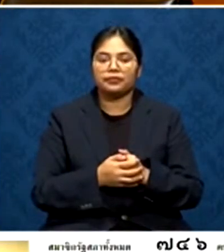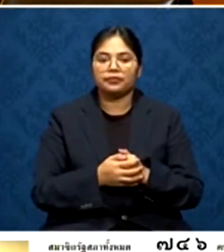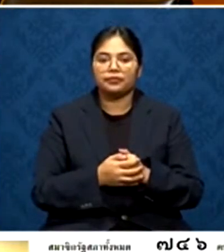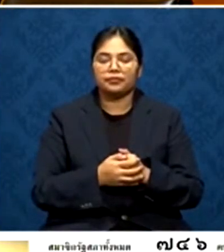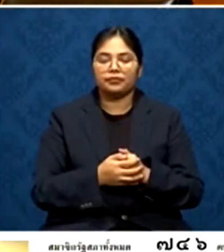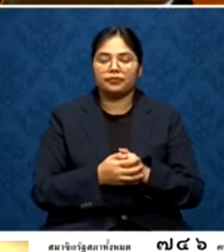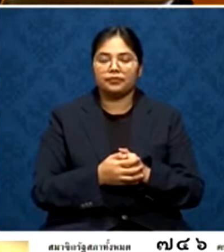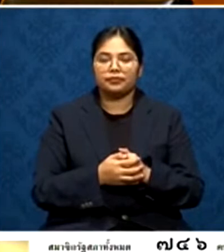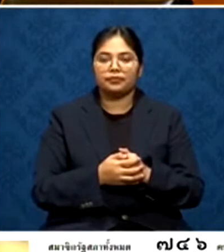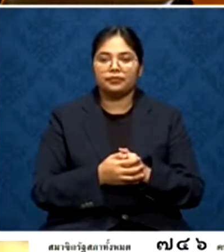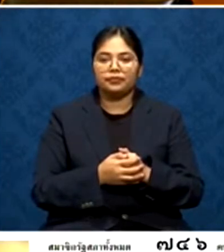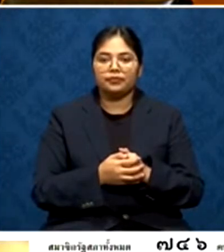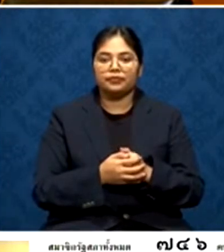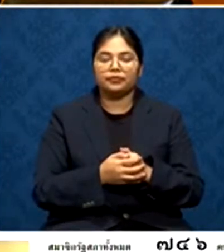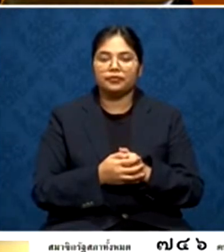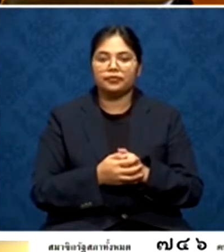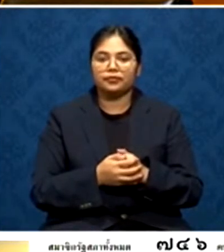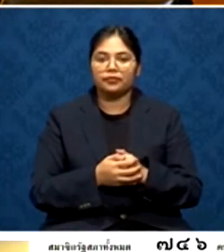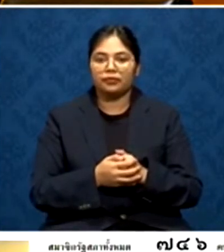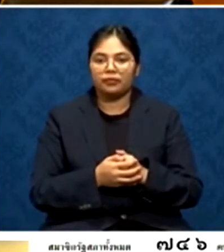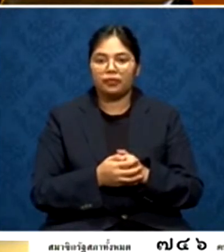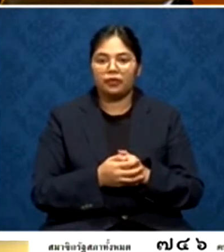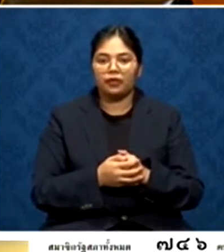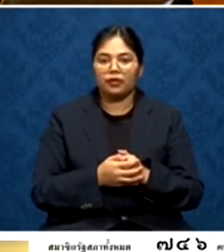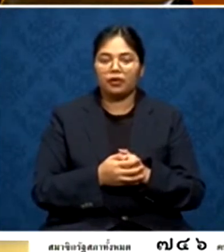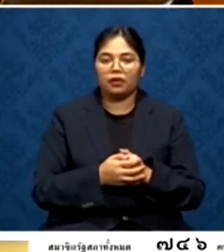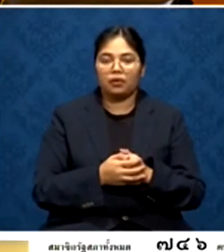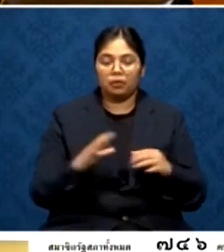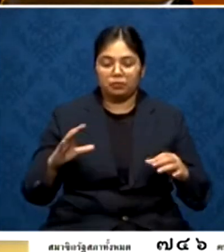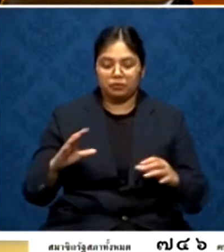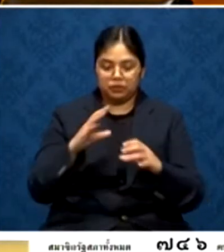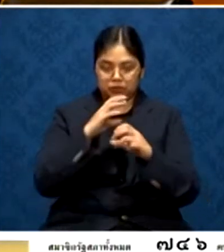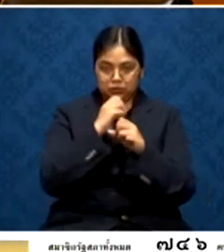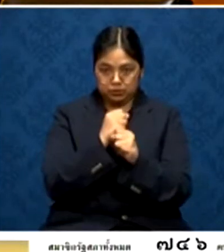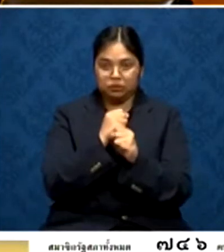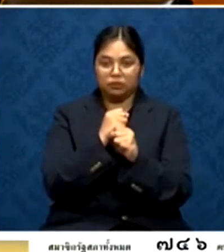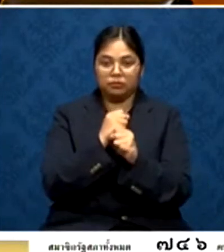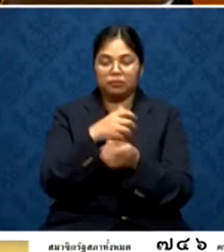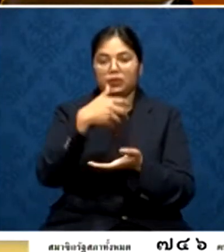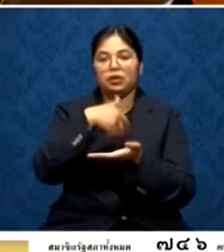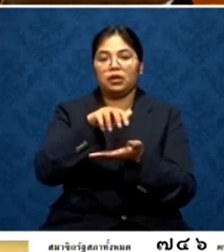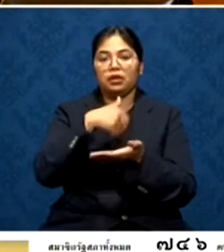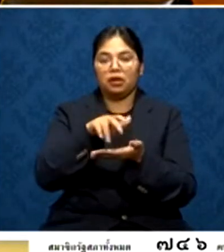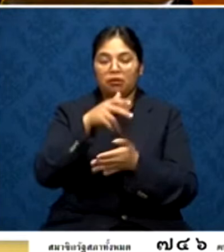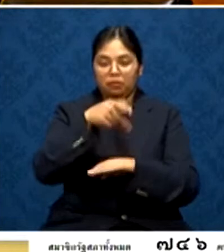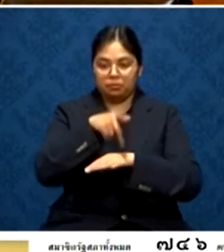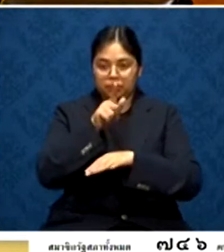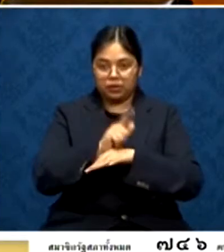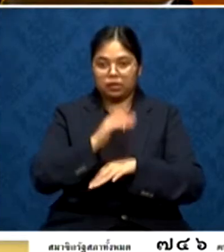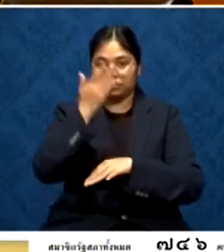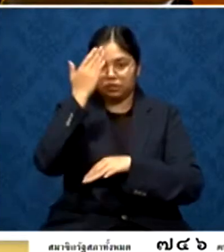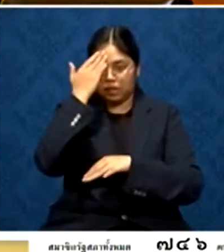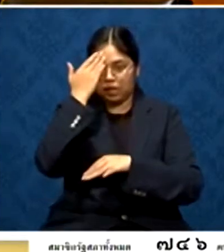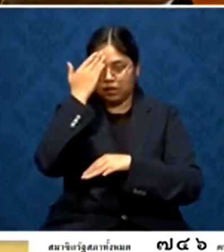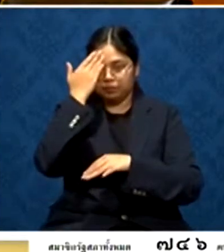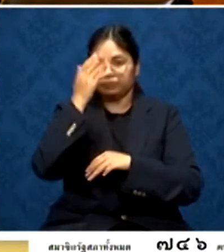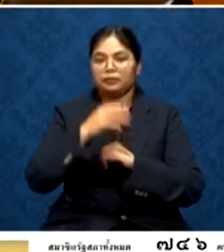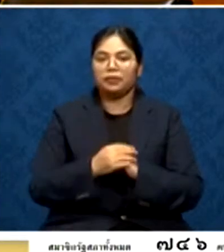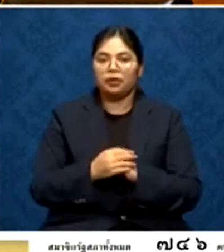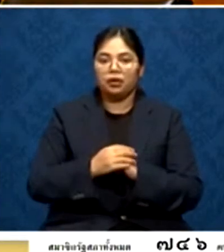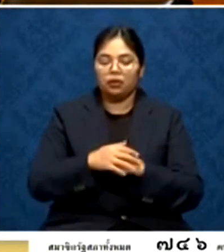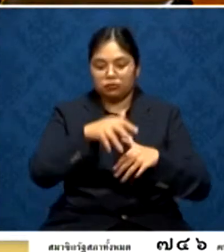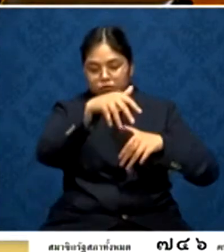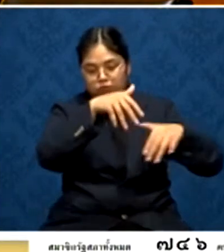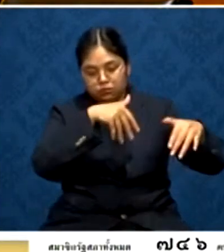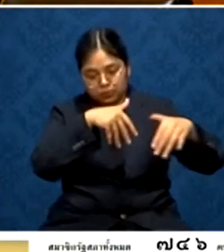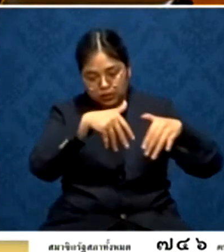ท่านประธานที่เคารพครับผมขอสรุปเพื่อ นำเรียนท่านประธานไปยังท่านสมาชิกผู้ทรงเกียรติและพี่น้องประชาชนว่